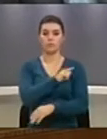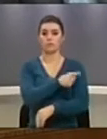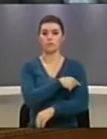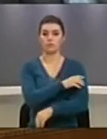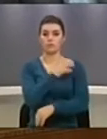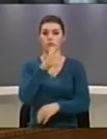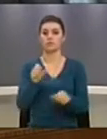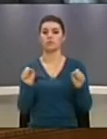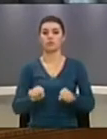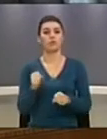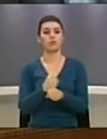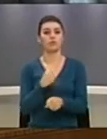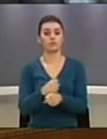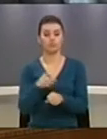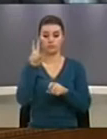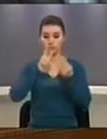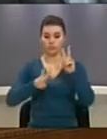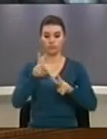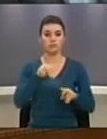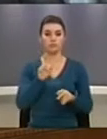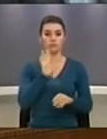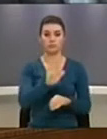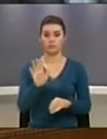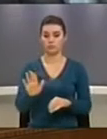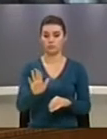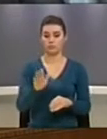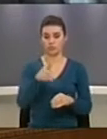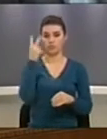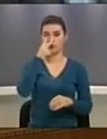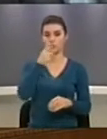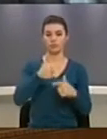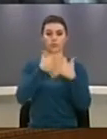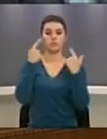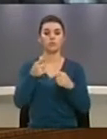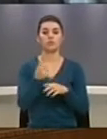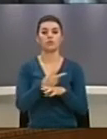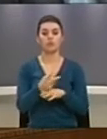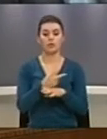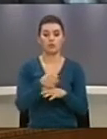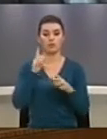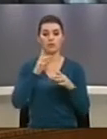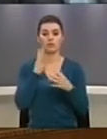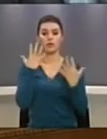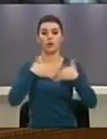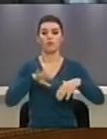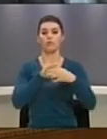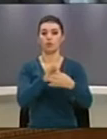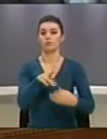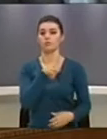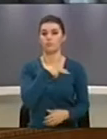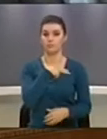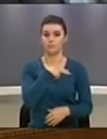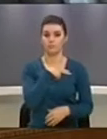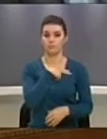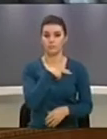rëndësinë ose seriozitetin trajtimit të çështjes kur kihet parasysh që në ndërmarrje publike pra shteti drejt për së drejtit do të ishte përgjegjës. Ne konsiderojmë që